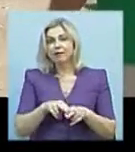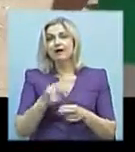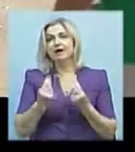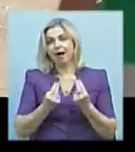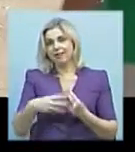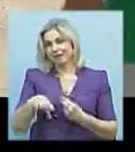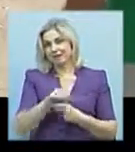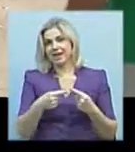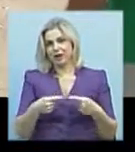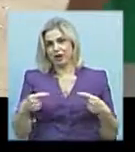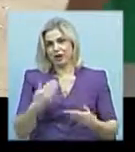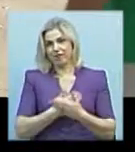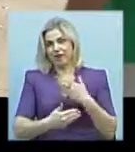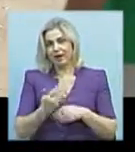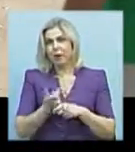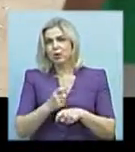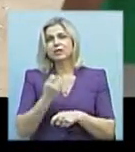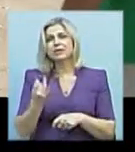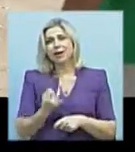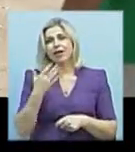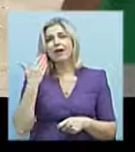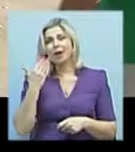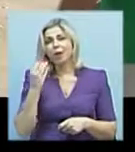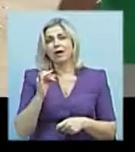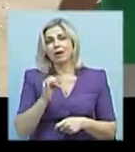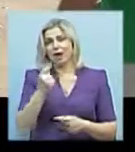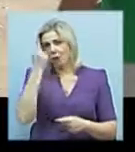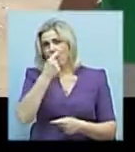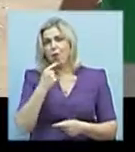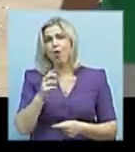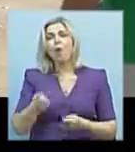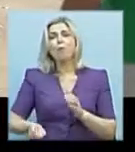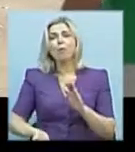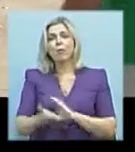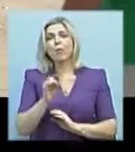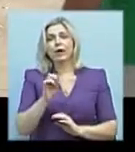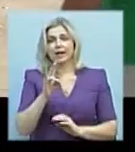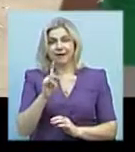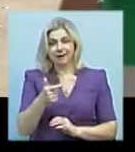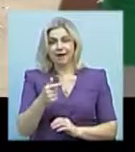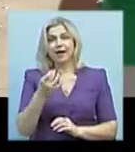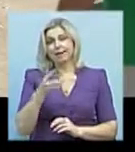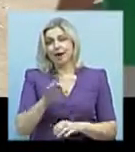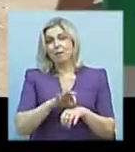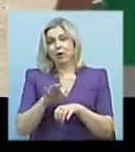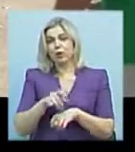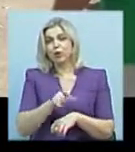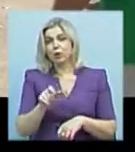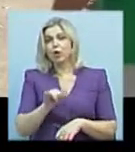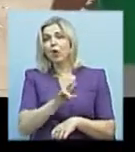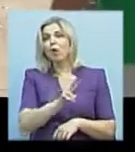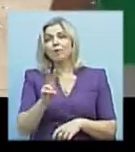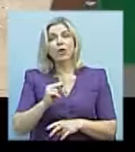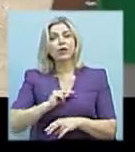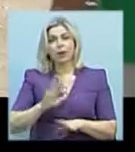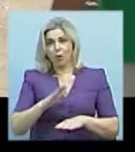грають всі інші інваліди. Він дуже цікавий, він легкий і він схожий десь на боулінг. Ось такий міні-боулінг для хворих людей, у яких не працюють